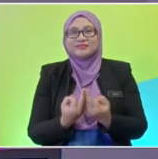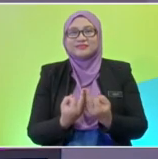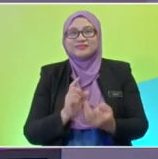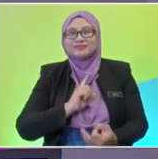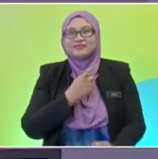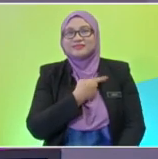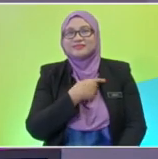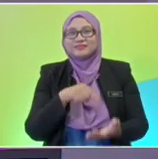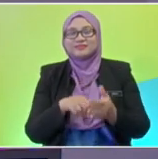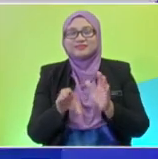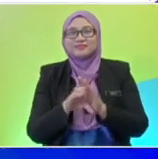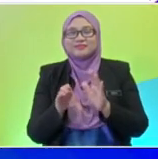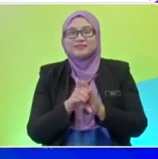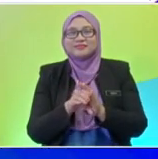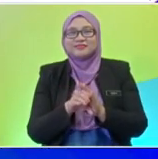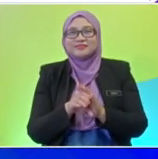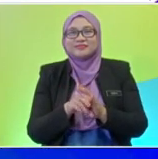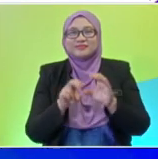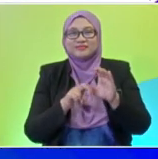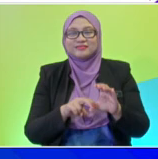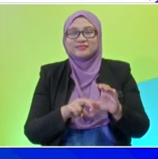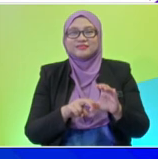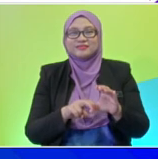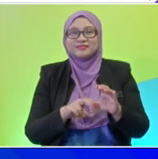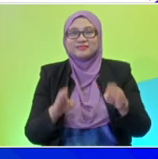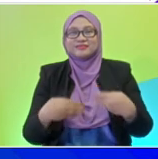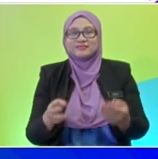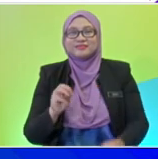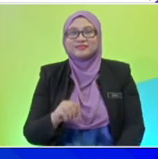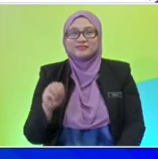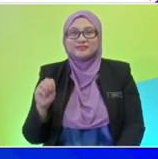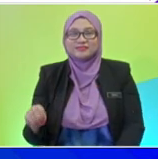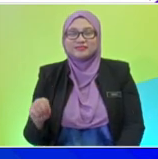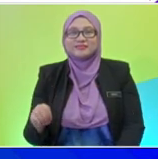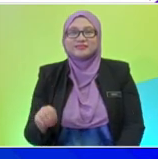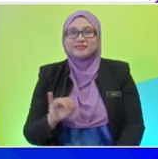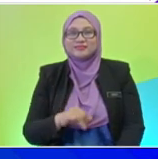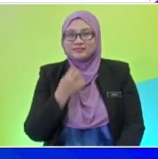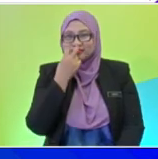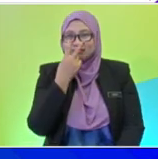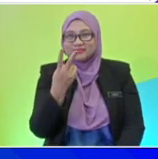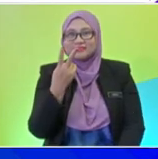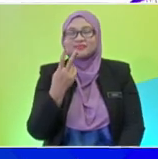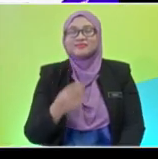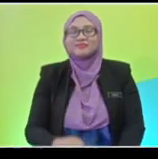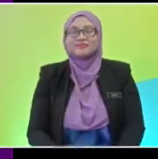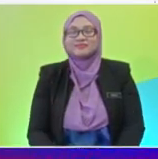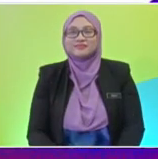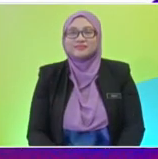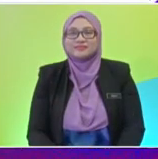ini contoh gantung toleransi bagi murid-murid yang melihat dengan jelas nih ada gambar-gambar saya Letakkan sekali oke baik